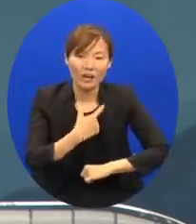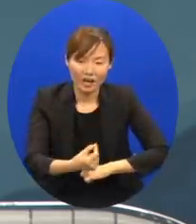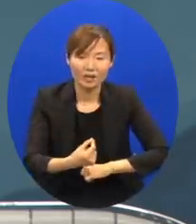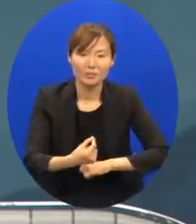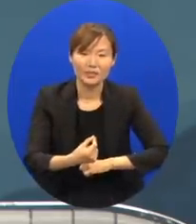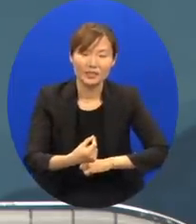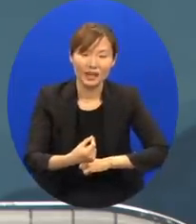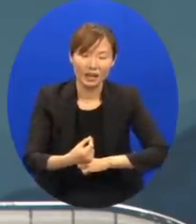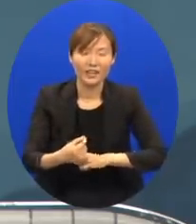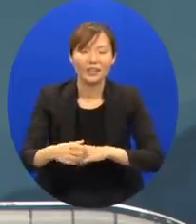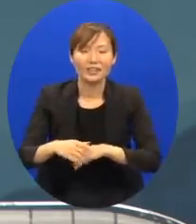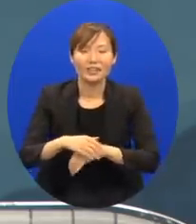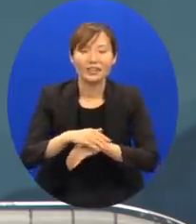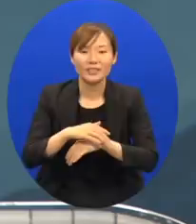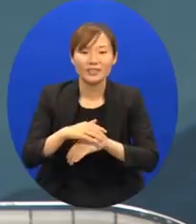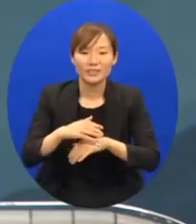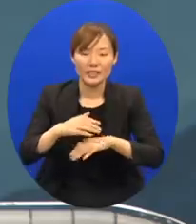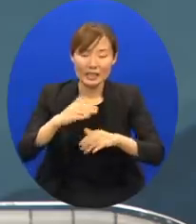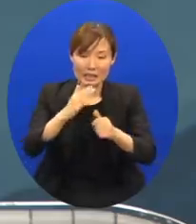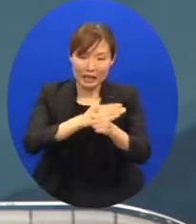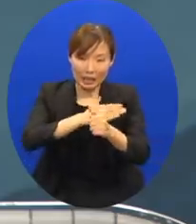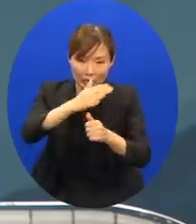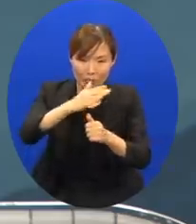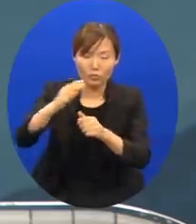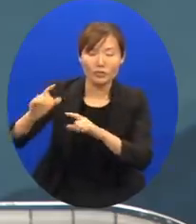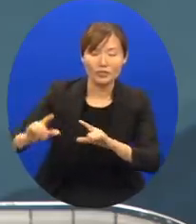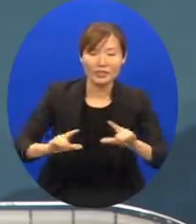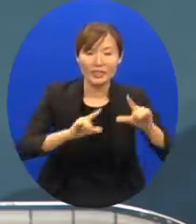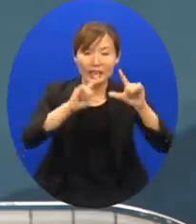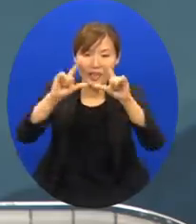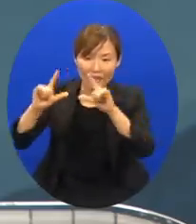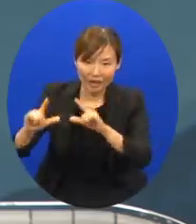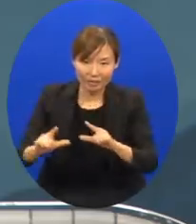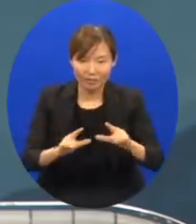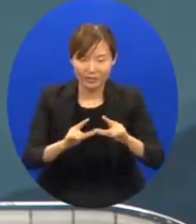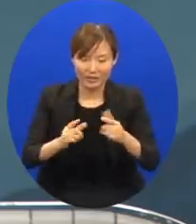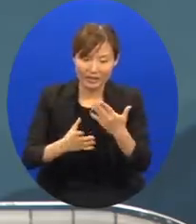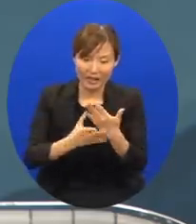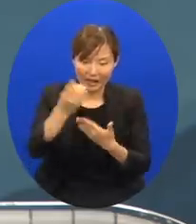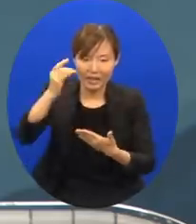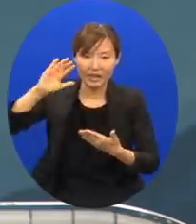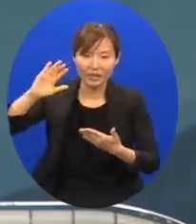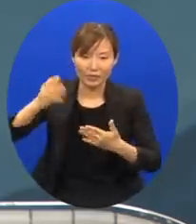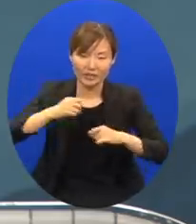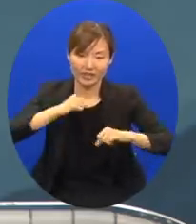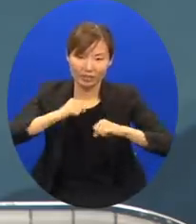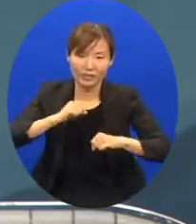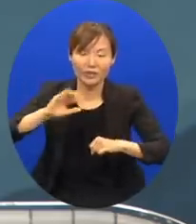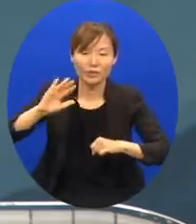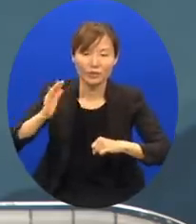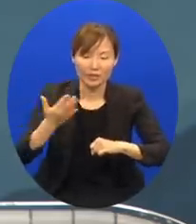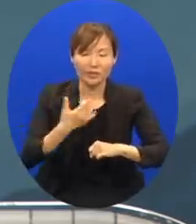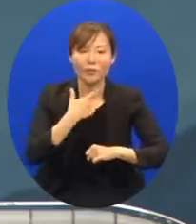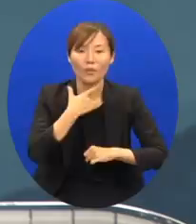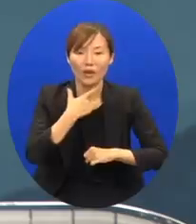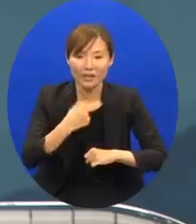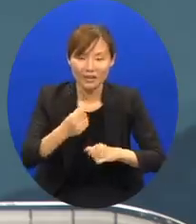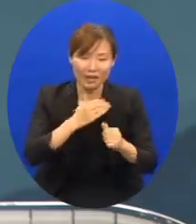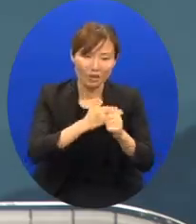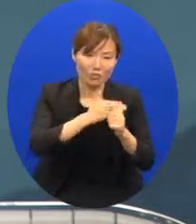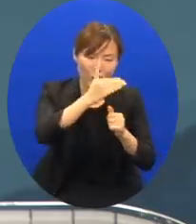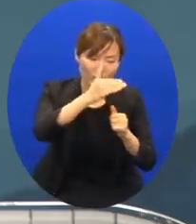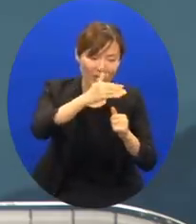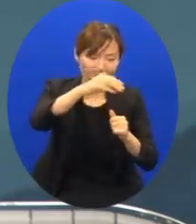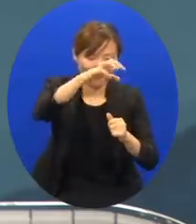그 땅의 세워지기 원한 남복 주민들이 자유롭게 왕래하고 하나가 되는 역사가 일어나게 해 주시고 북한 곳곳에 교회가